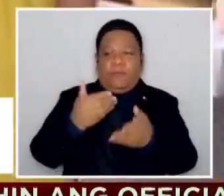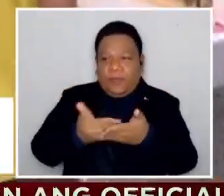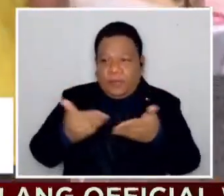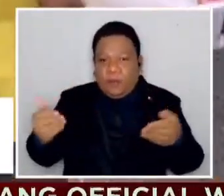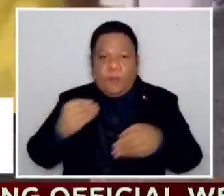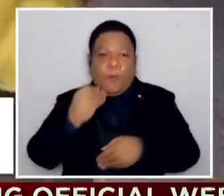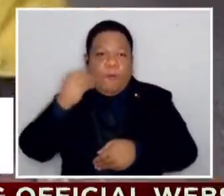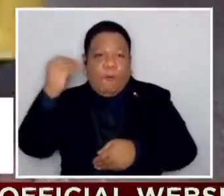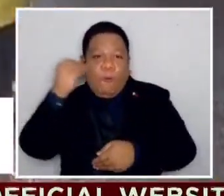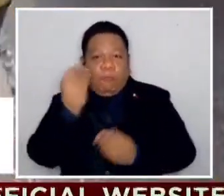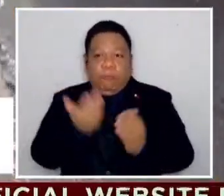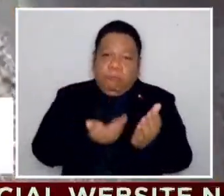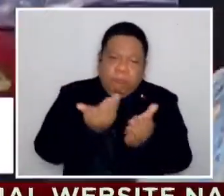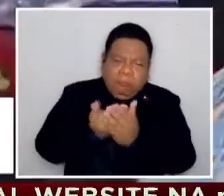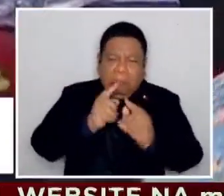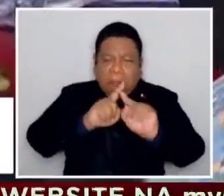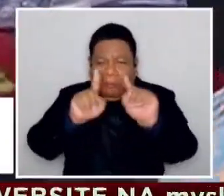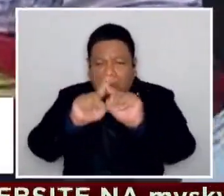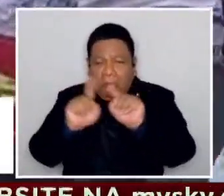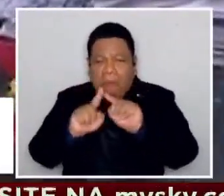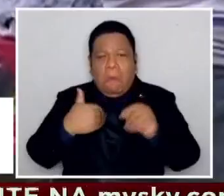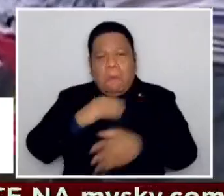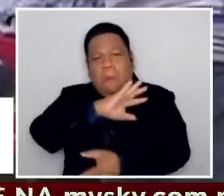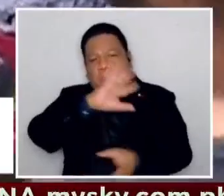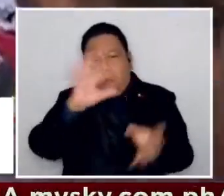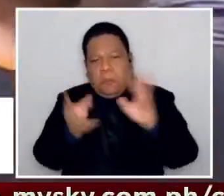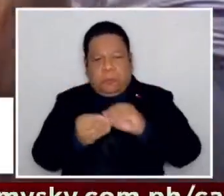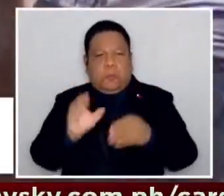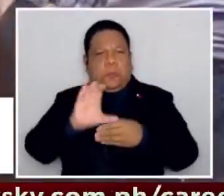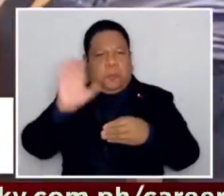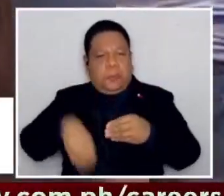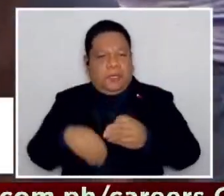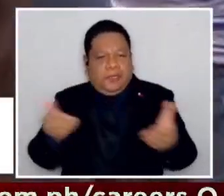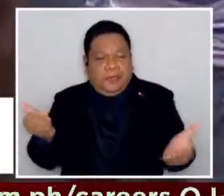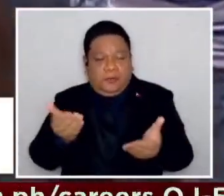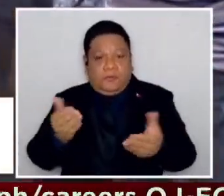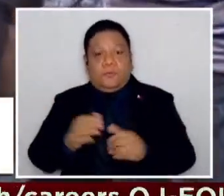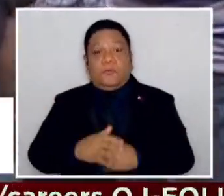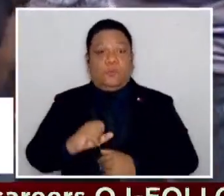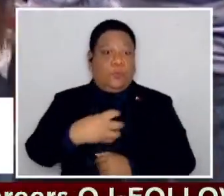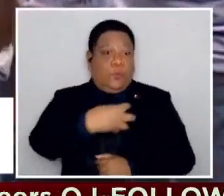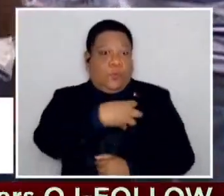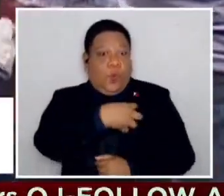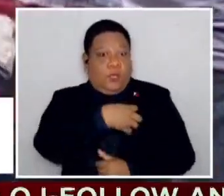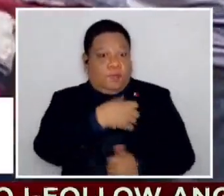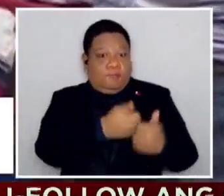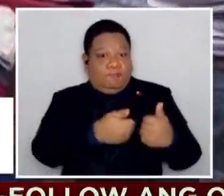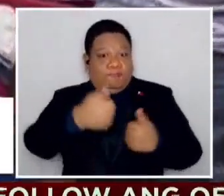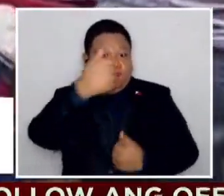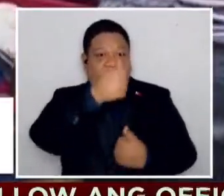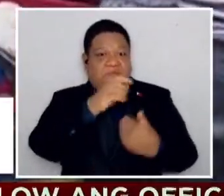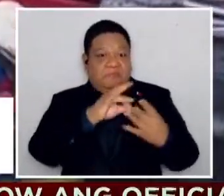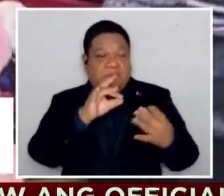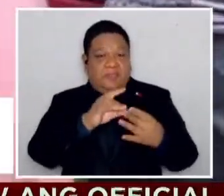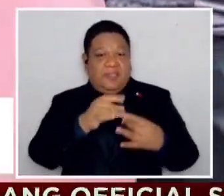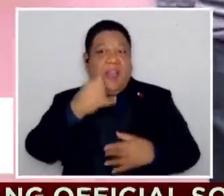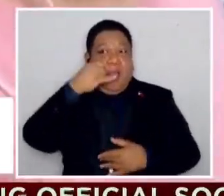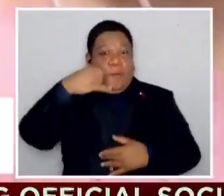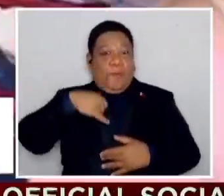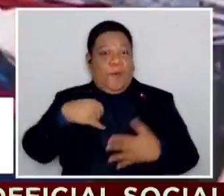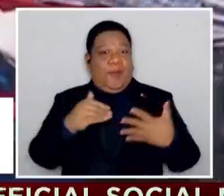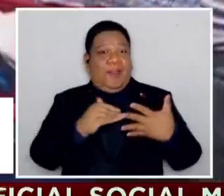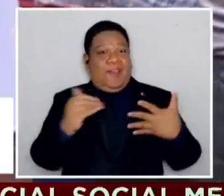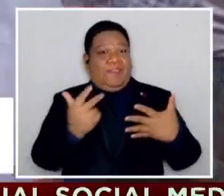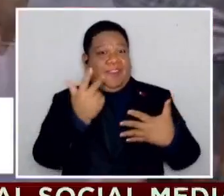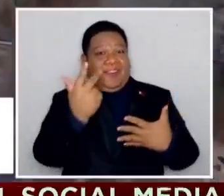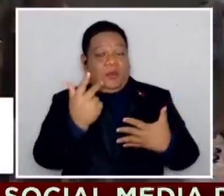MPD Station 11 Commander na si Police Lieutenant Colonel Rolifer Capocian, mula sa Alert Level 3 kahapon ay dumoble ang dami